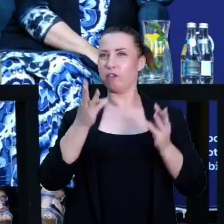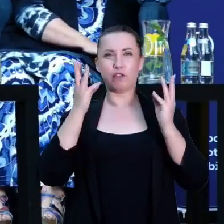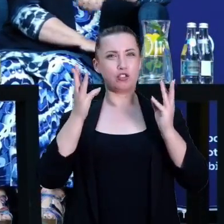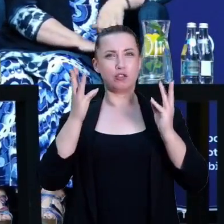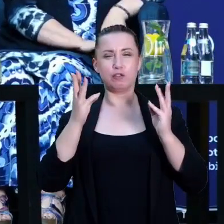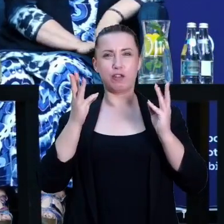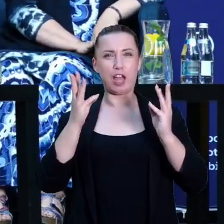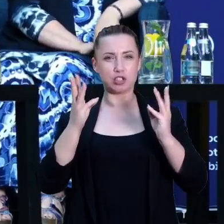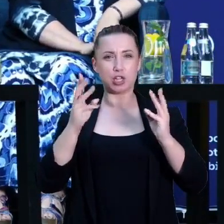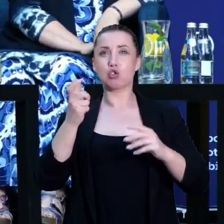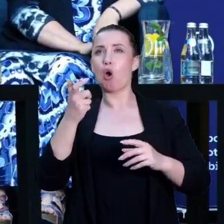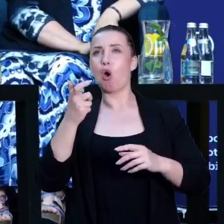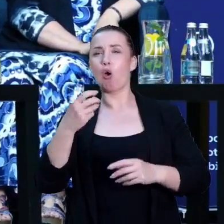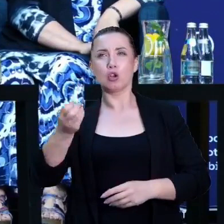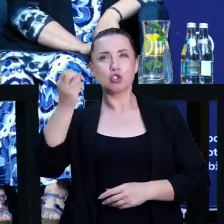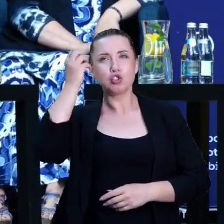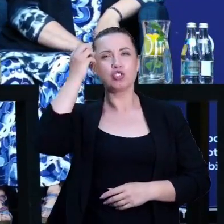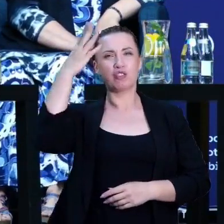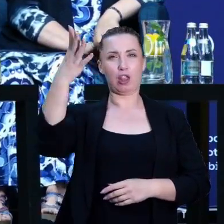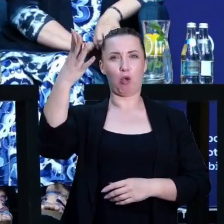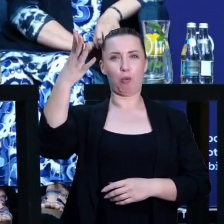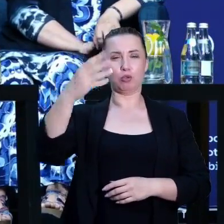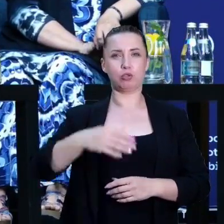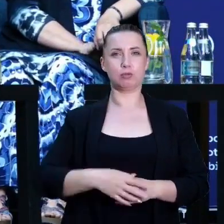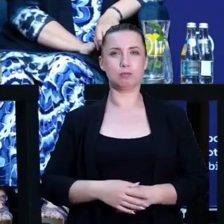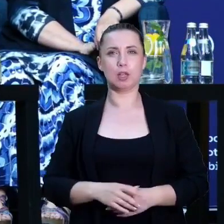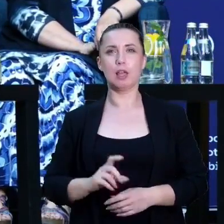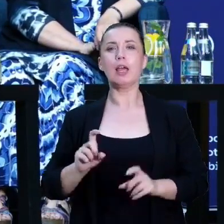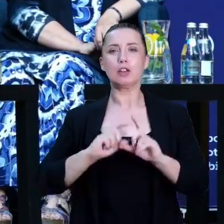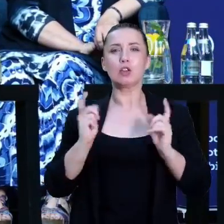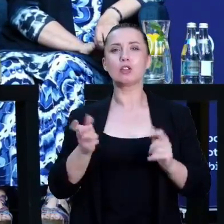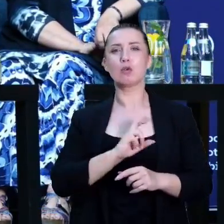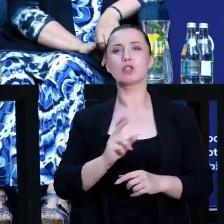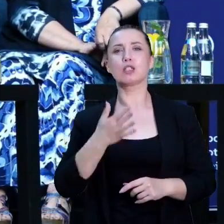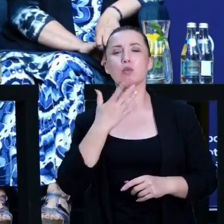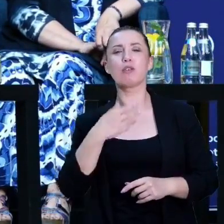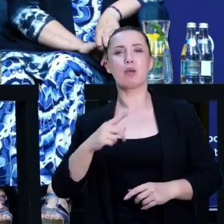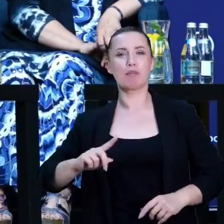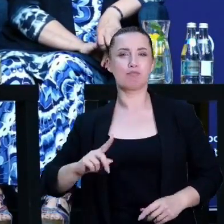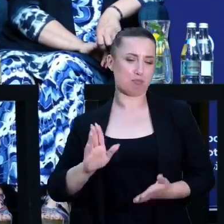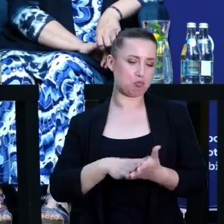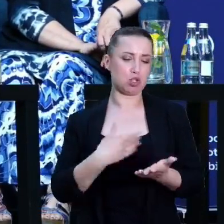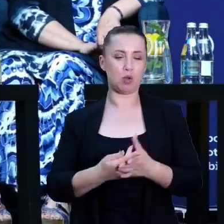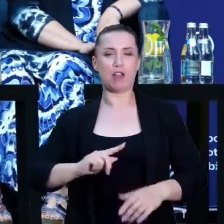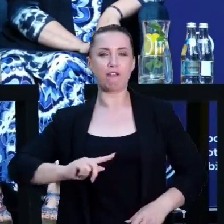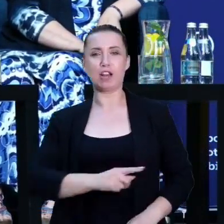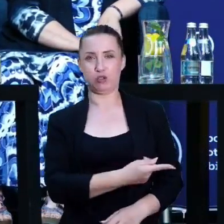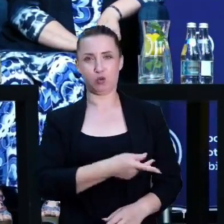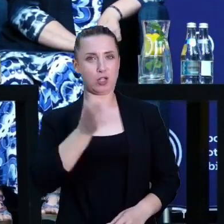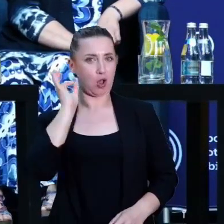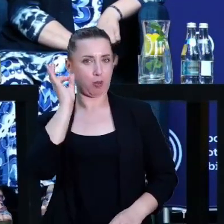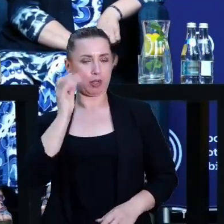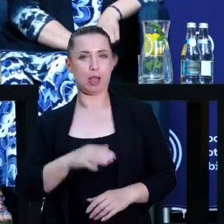te przywołane Francuzki żyją w poczuciu jednak dużo